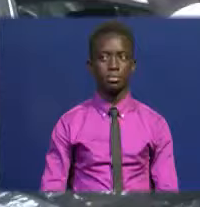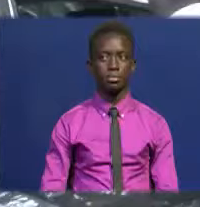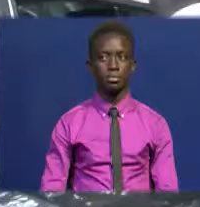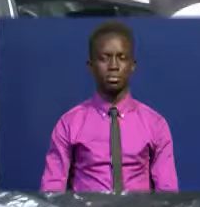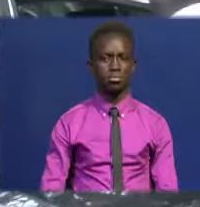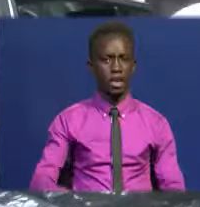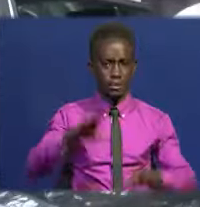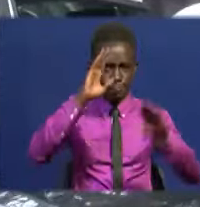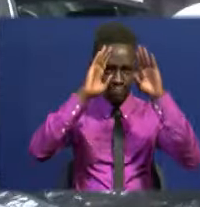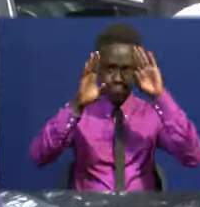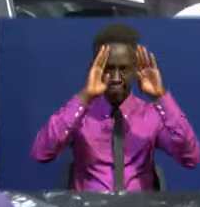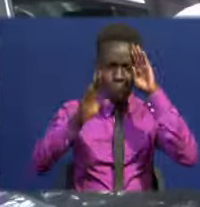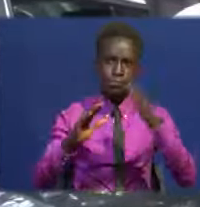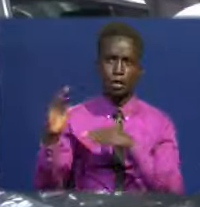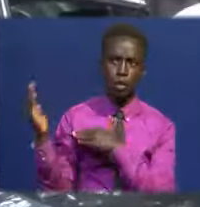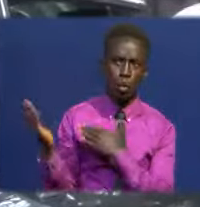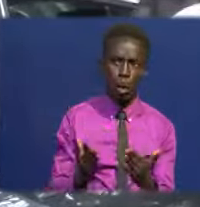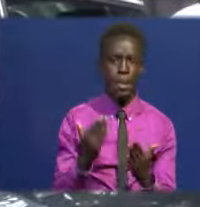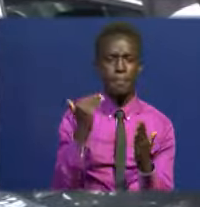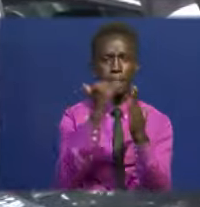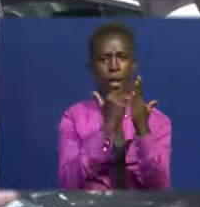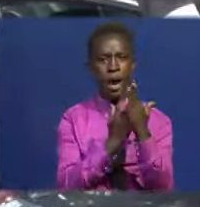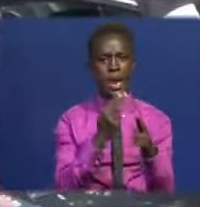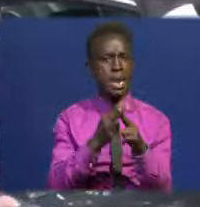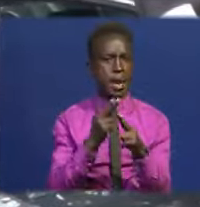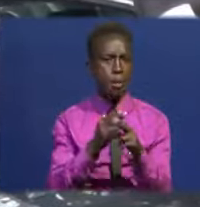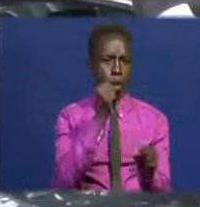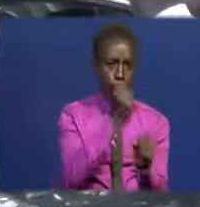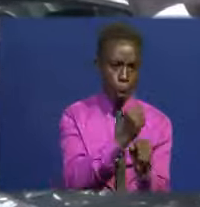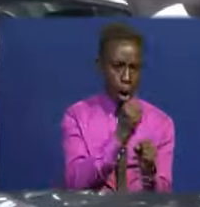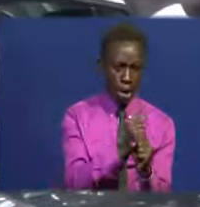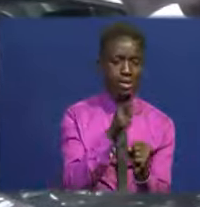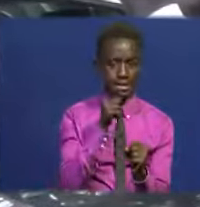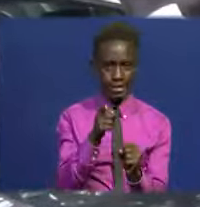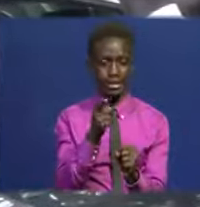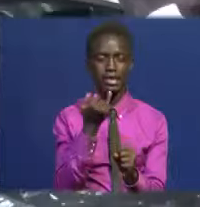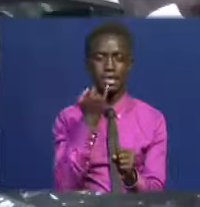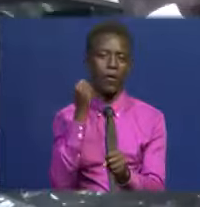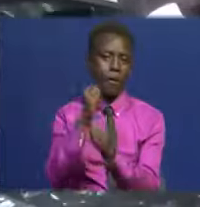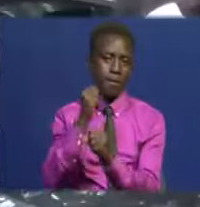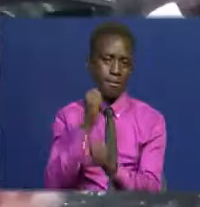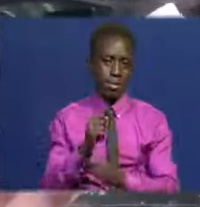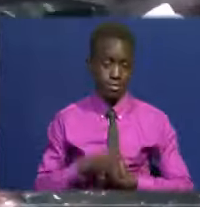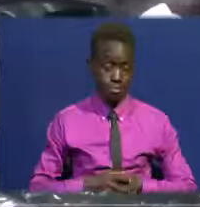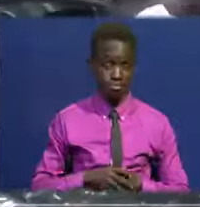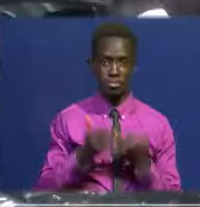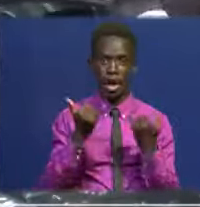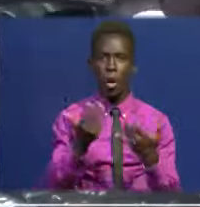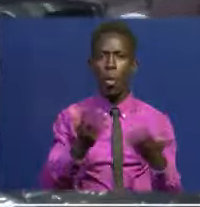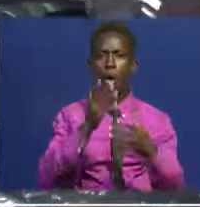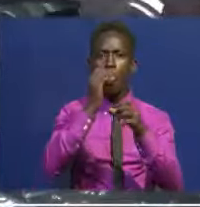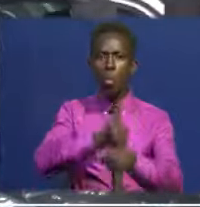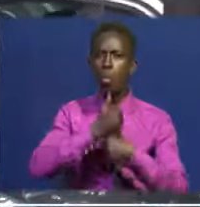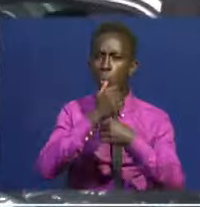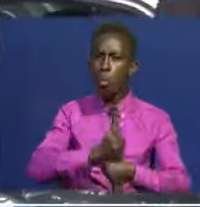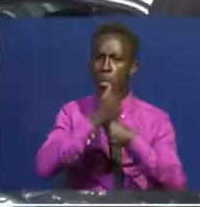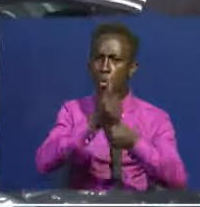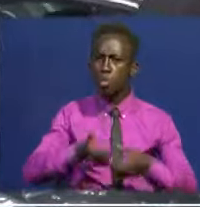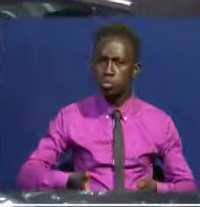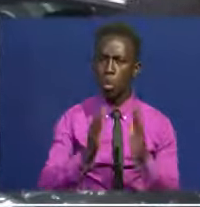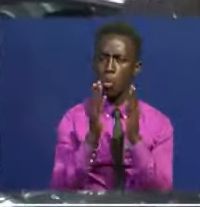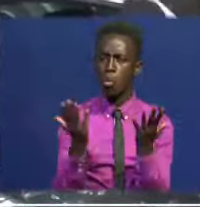Nyajenyaje, karibu katika makala ya kazi ni kazi. Na leo tuko katika maeneo ya Nairobi, mtaa wa Ngong Road, katika Jam Sport Car Wash. Ni